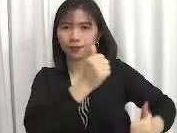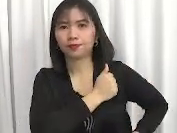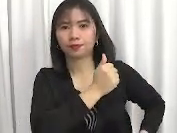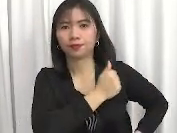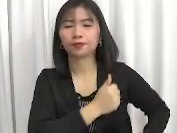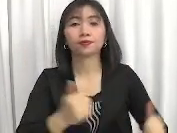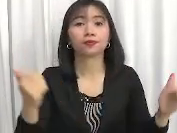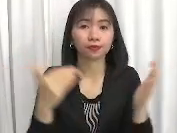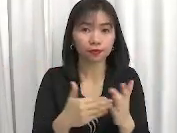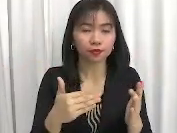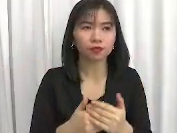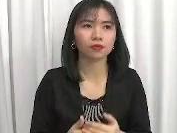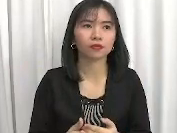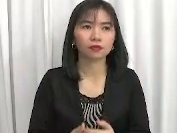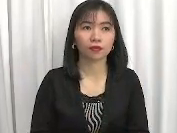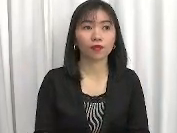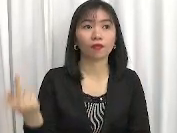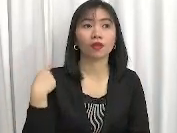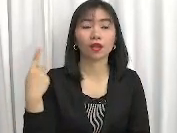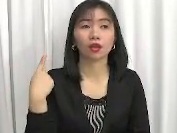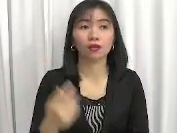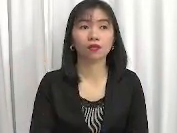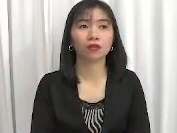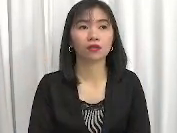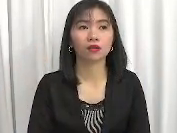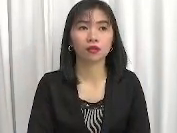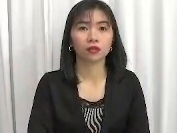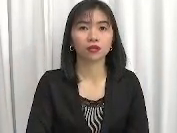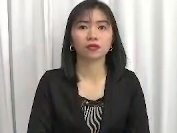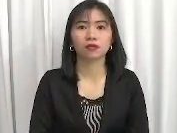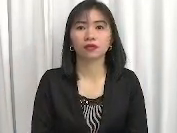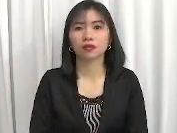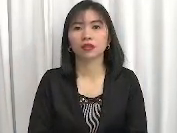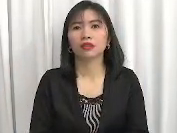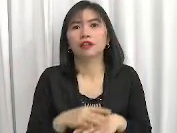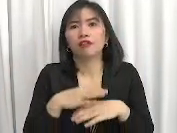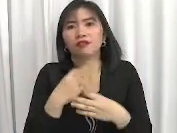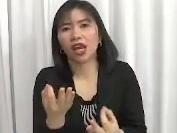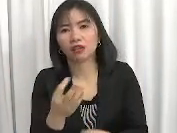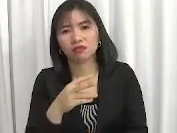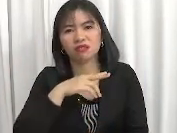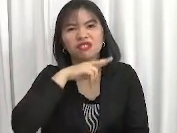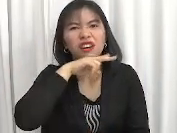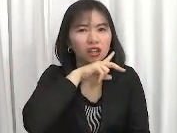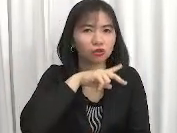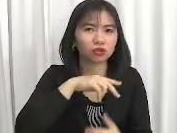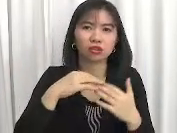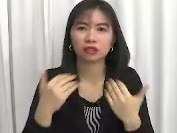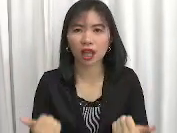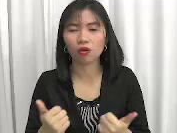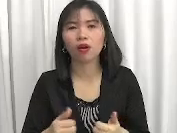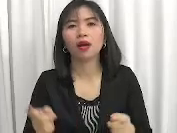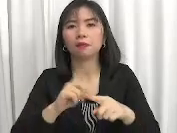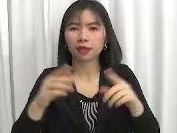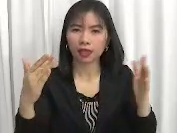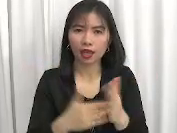niyo mga kapatid, may bago na namang kinatatakutan ngayon, no? Pero tatandaan